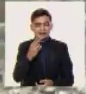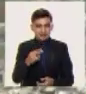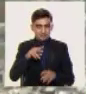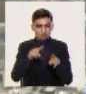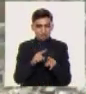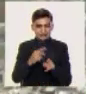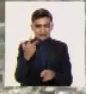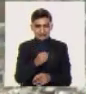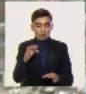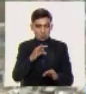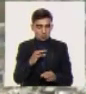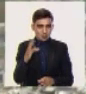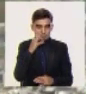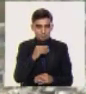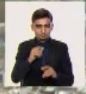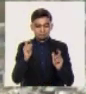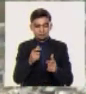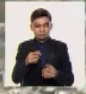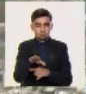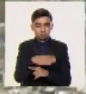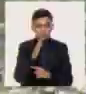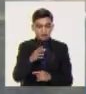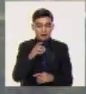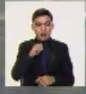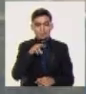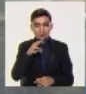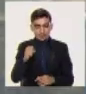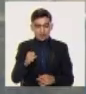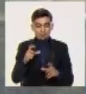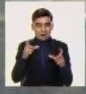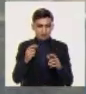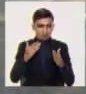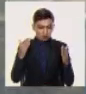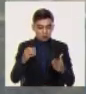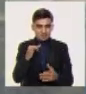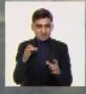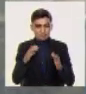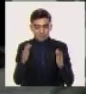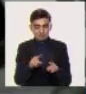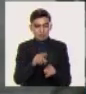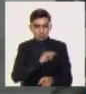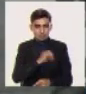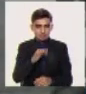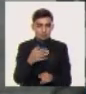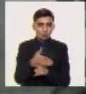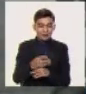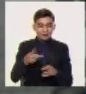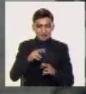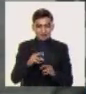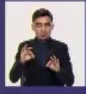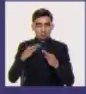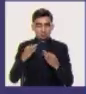3 недели опустеют города. Здесь разрешено работать аптекам, супермаркетам и средним школам. Для любой прогулки необходимо получить